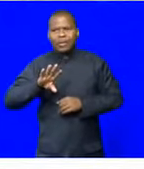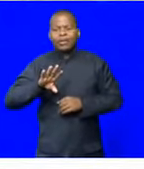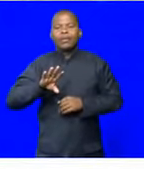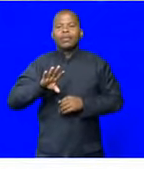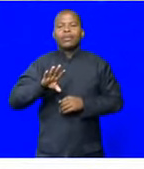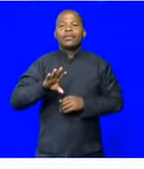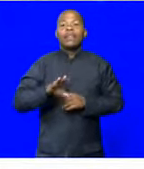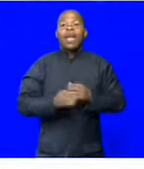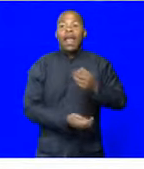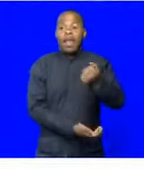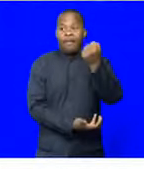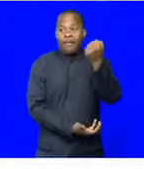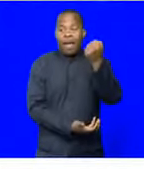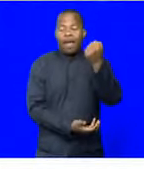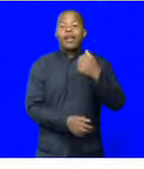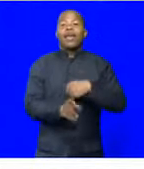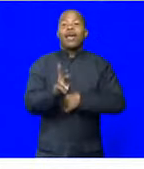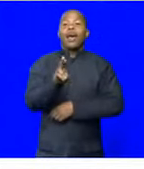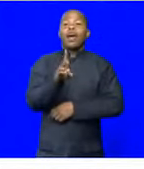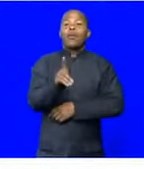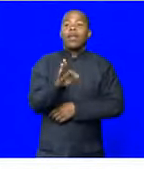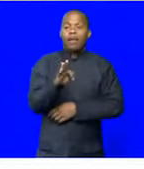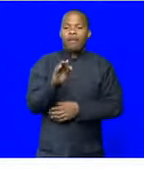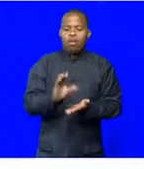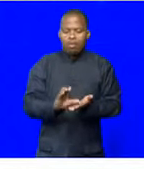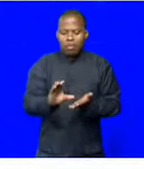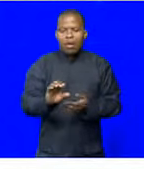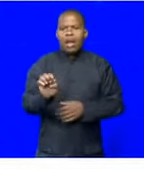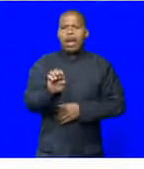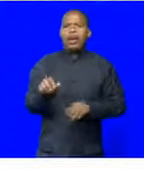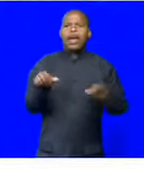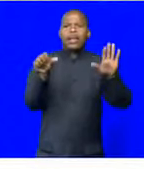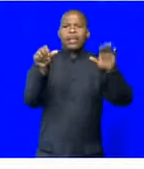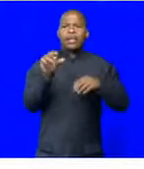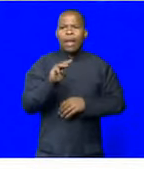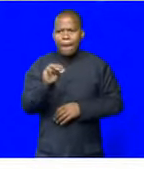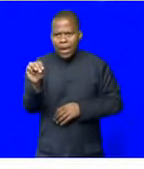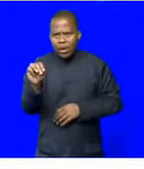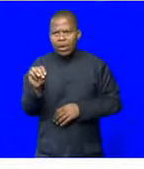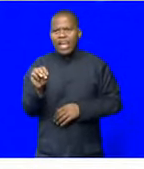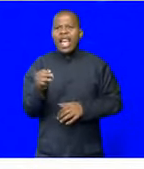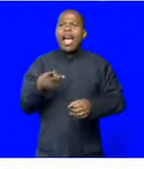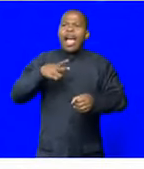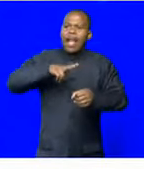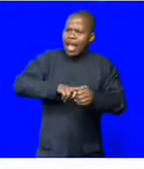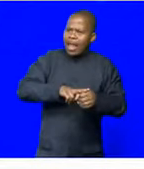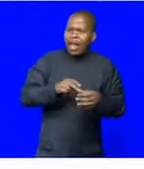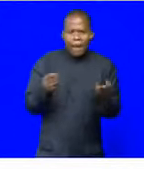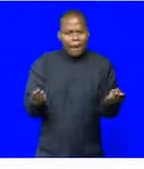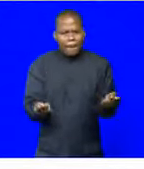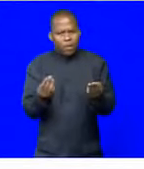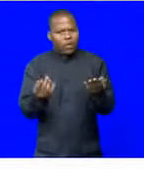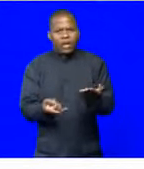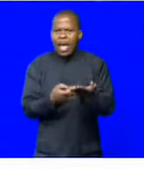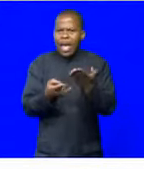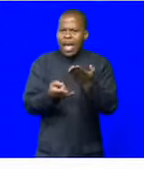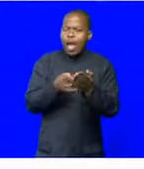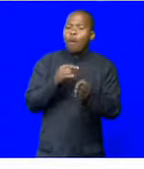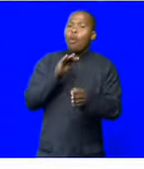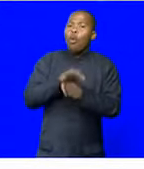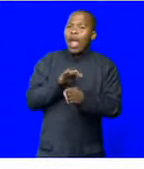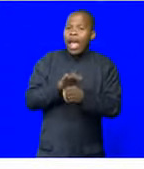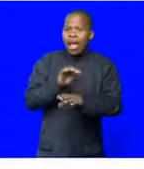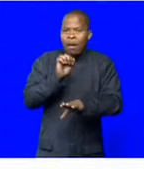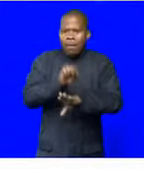lelifundwe ngu-Regional Development Fund nalo ngemali engangasix million. Bayasitakala abantu basebakanto zakhe